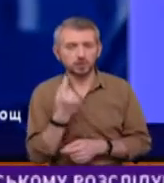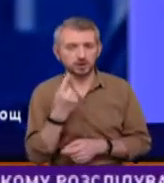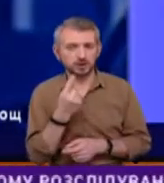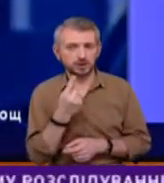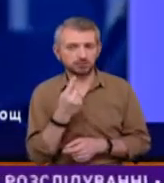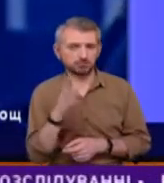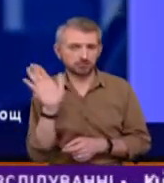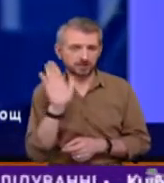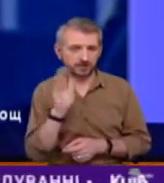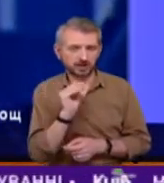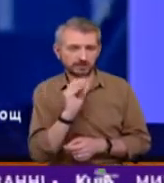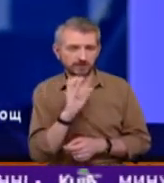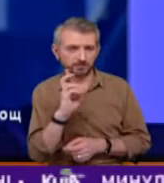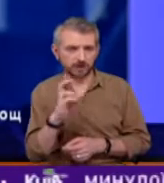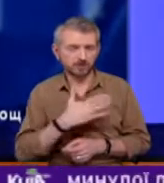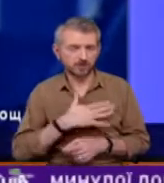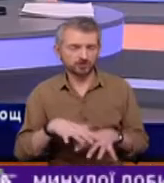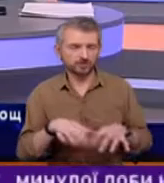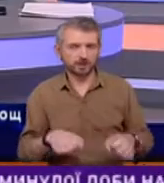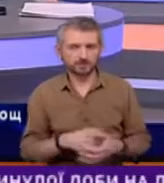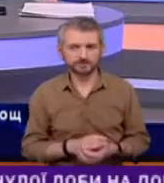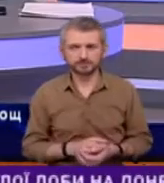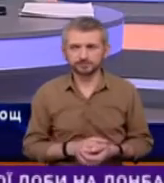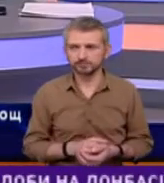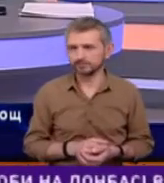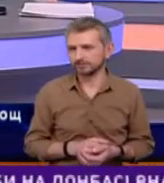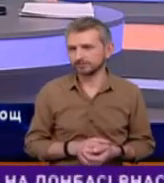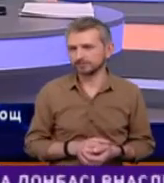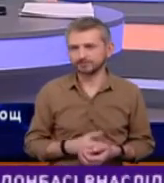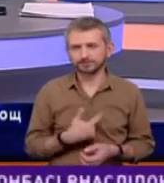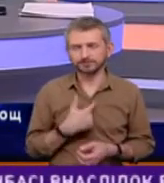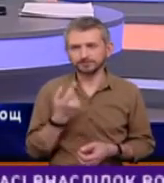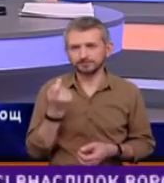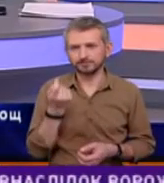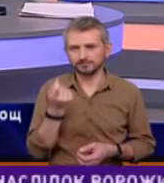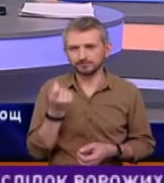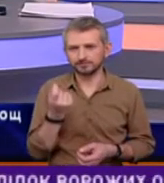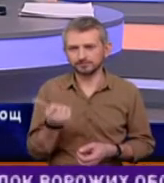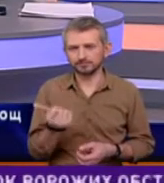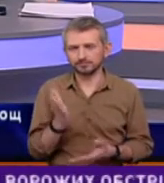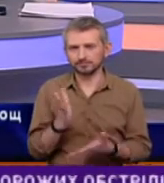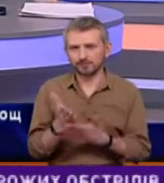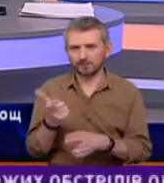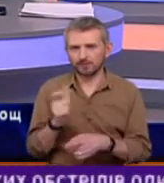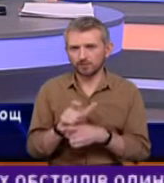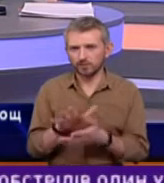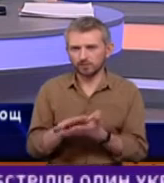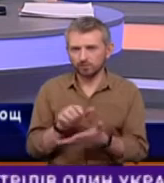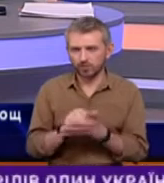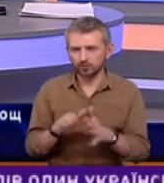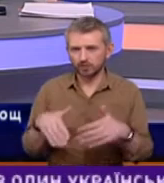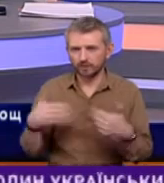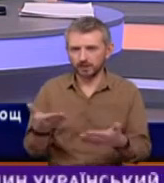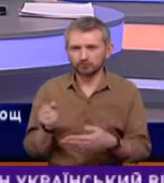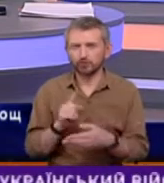привіт ФСБ нашій владі. Я трошечки... маю більш спрощену версію